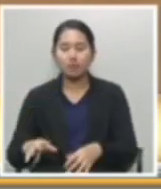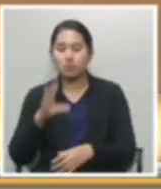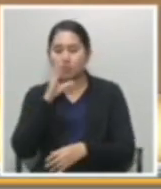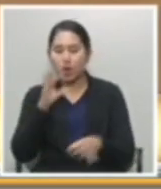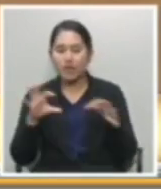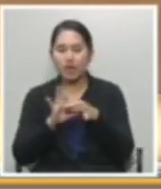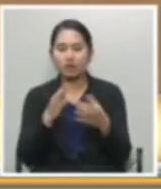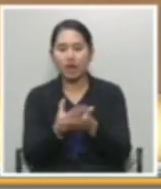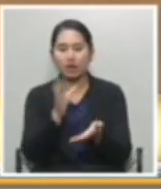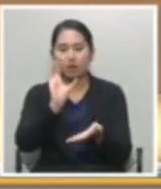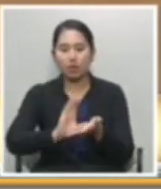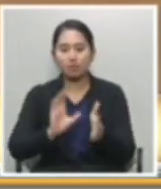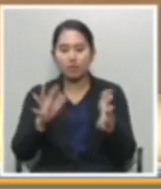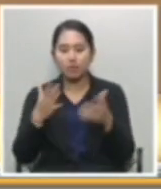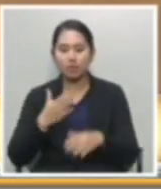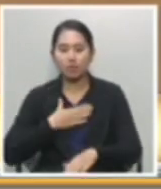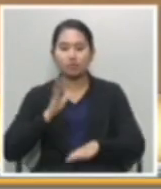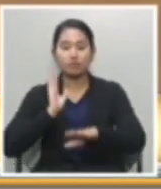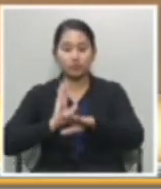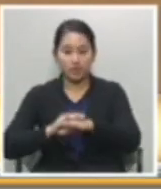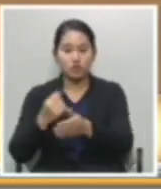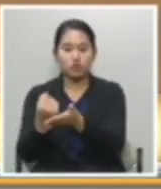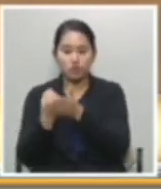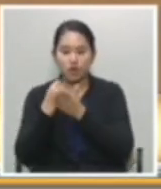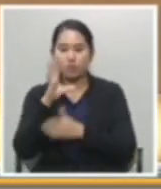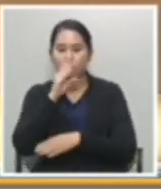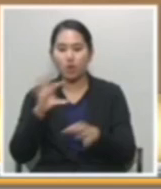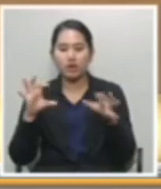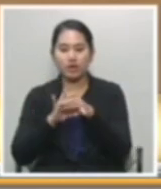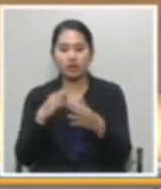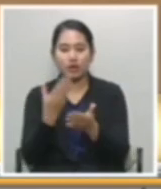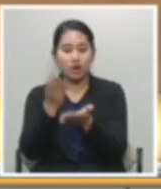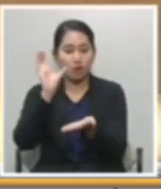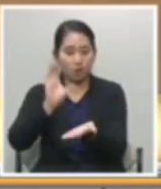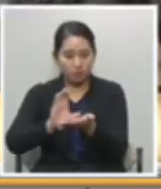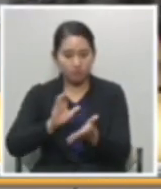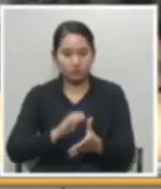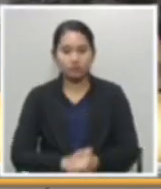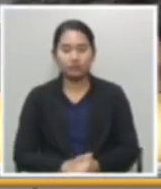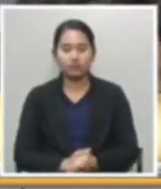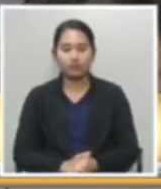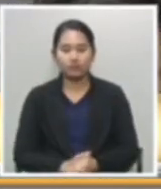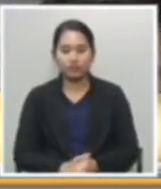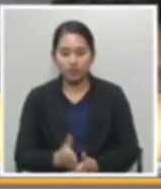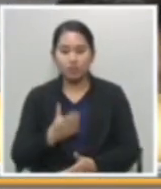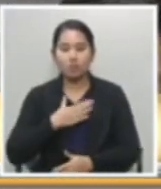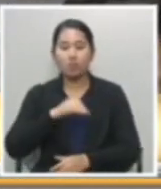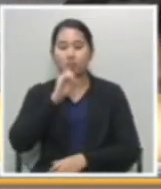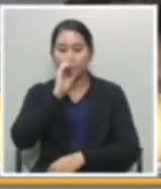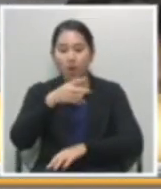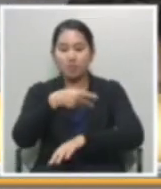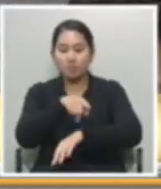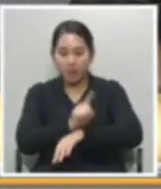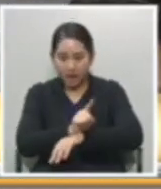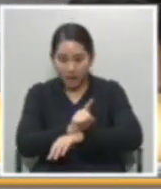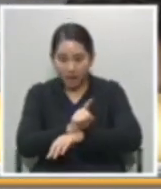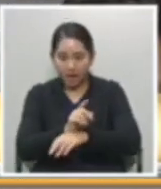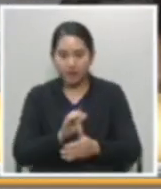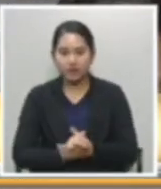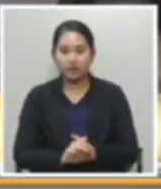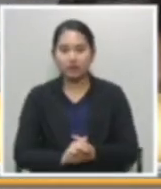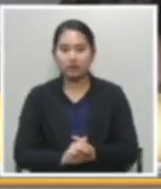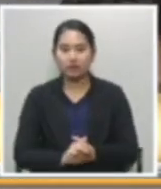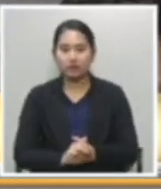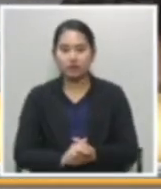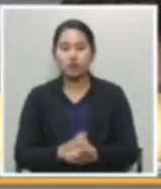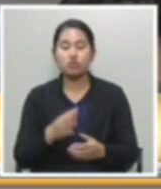าณผมก็เลยเตือนท่านอย่าให้เข้าเรื่องประเด็นงบประมาณ ก็ผม นะครับเชิญครับ ผมก็กราบเรียนตั้งแต่แรกแล้วว่าผมไม่ได้พี่มาอภิปร